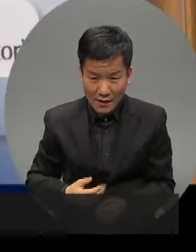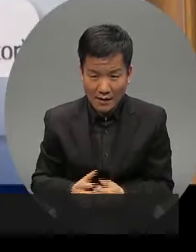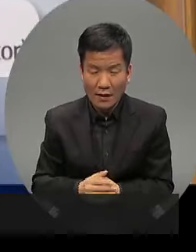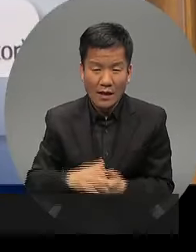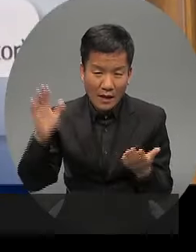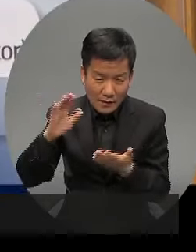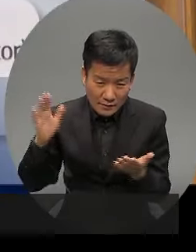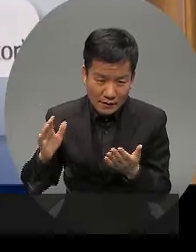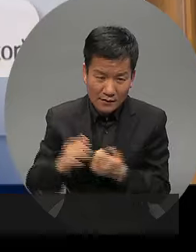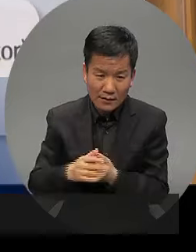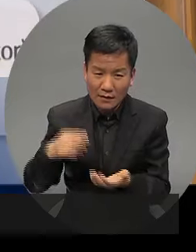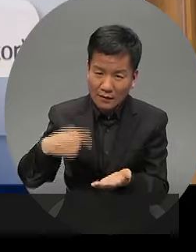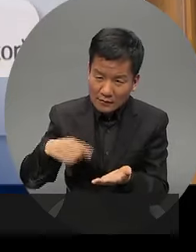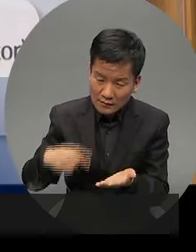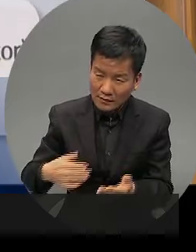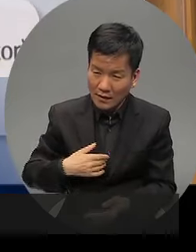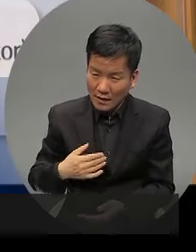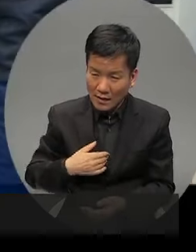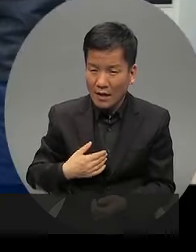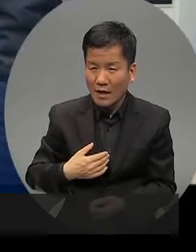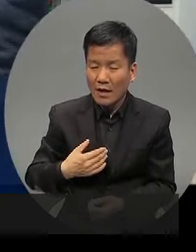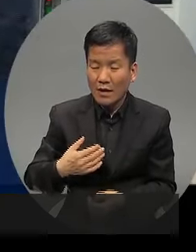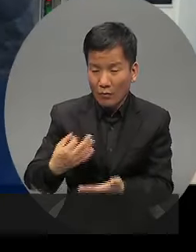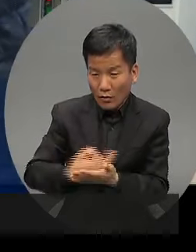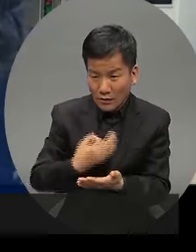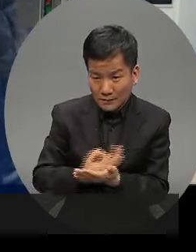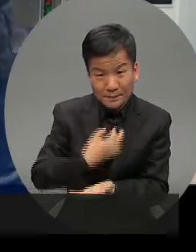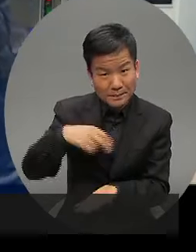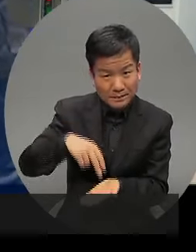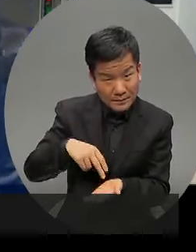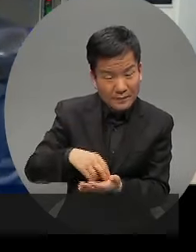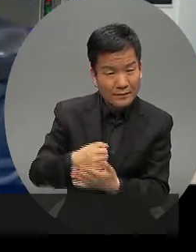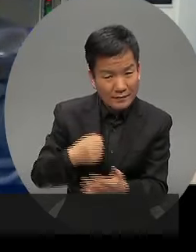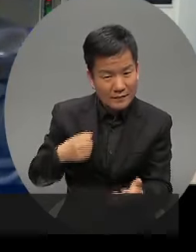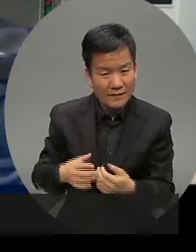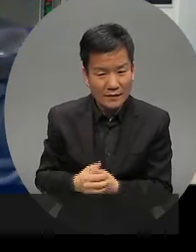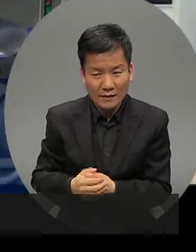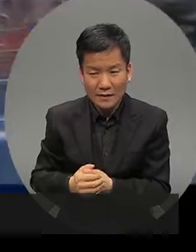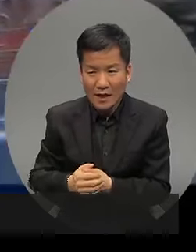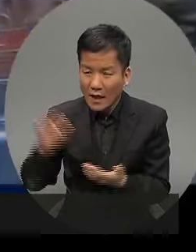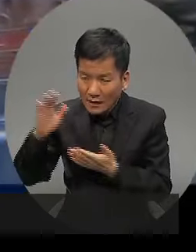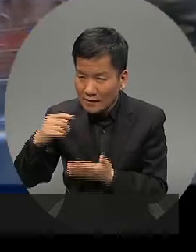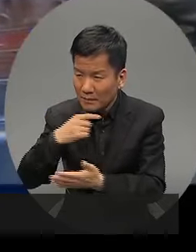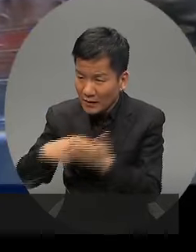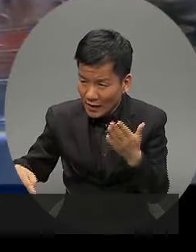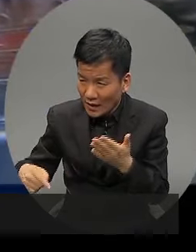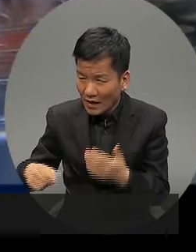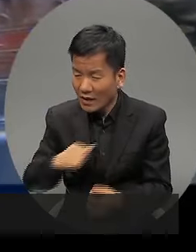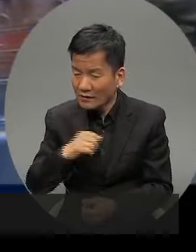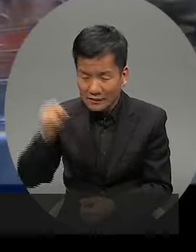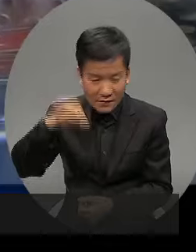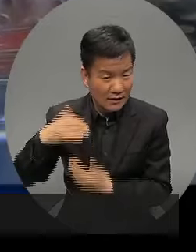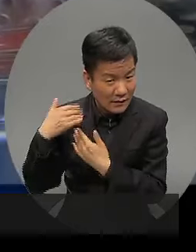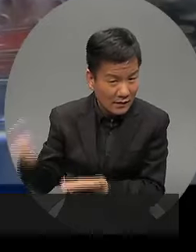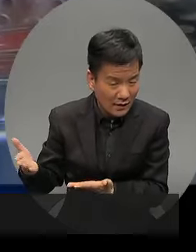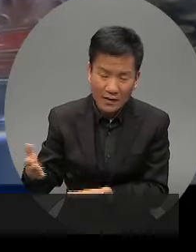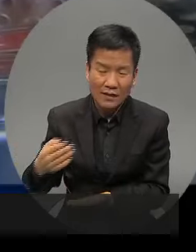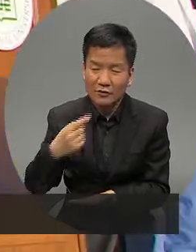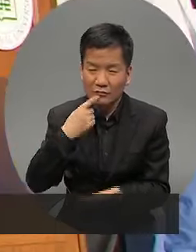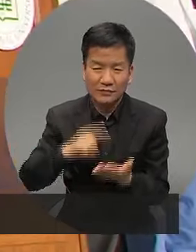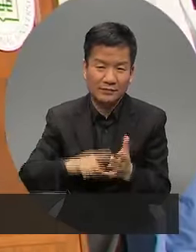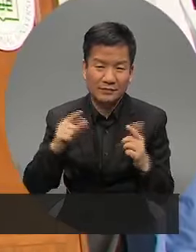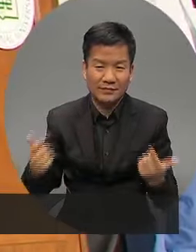가리키는 걸로고 이게 월급을 받는 교수 입장에서는 그걸 참고서 견디기가 쉽지 않을 것